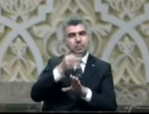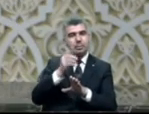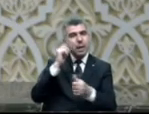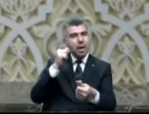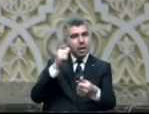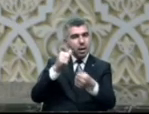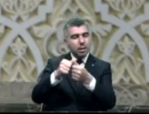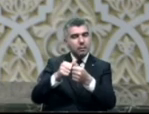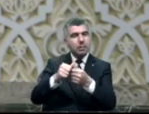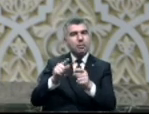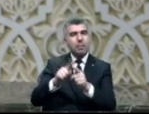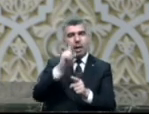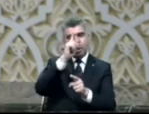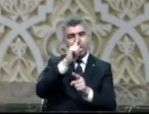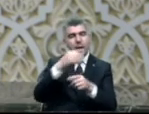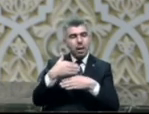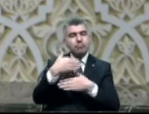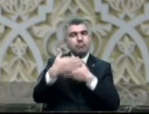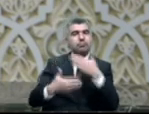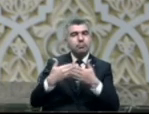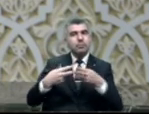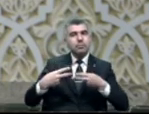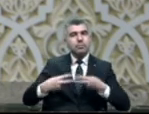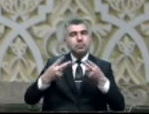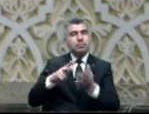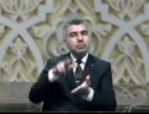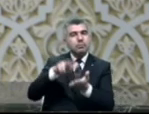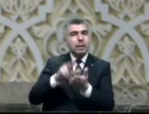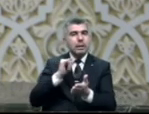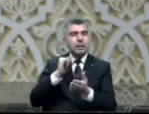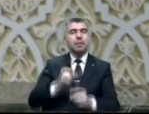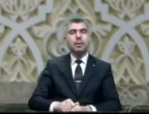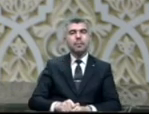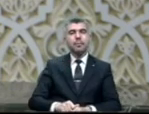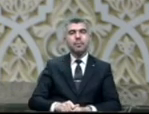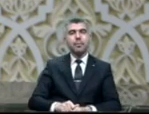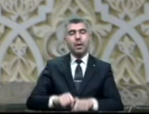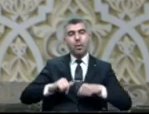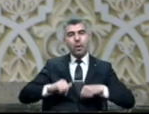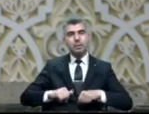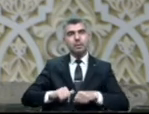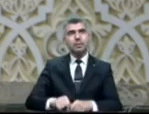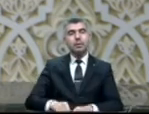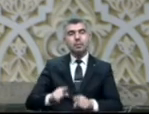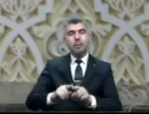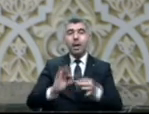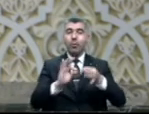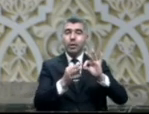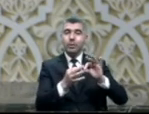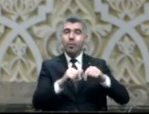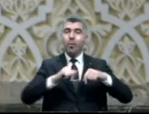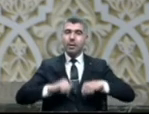بأنه كانت تجارب ستكون موفقة وسترسم بإذن الله تعالى. شكرا سيد الوزير تفضلوا غترجموا لنا ياك تفضل